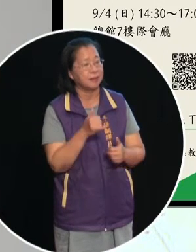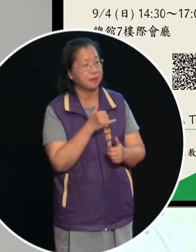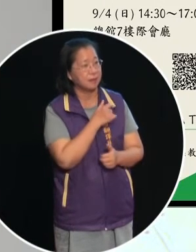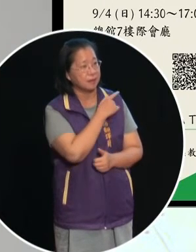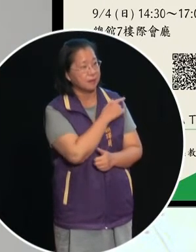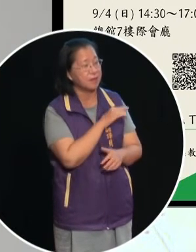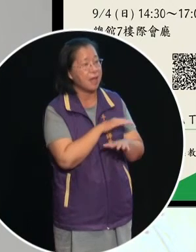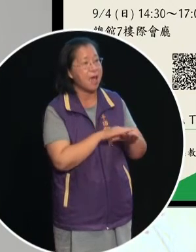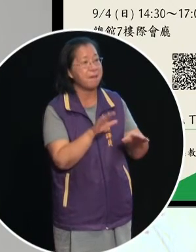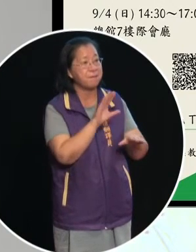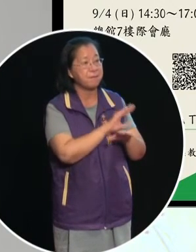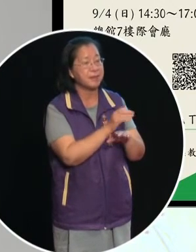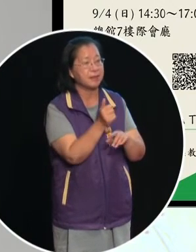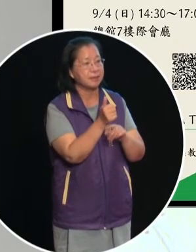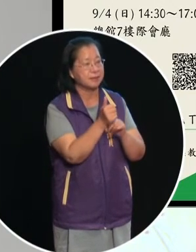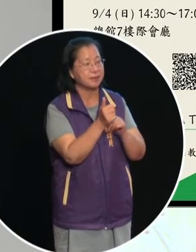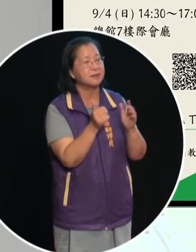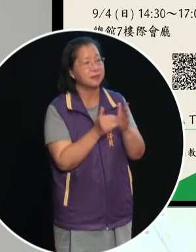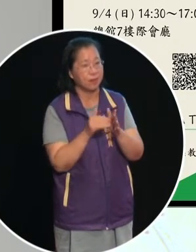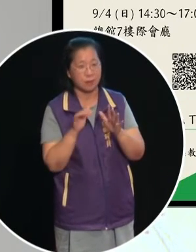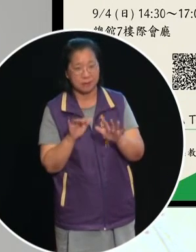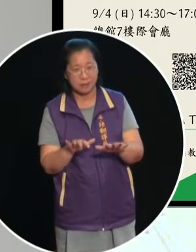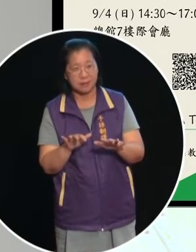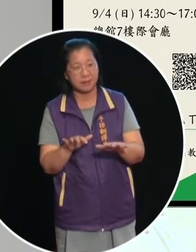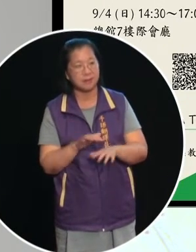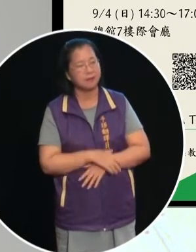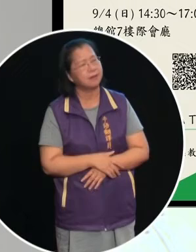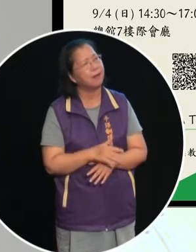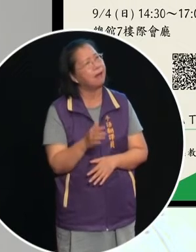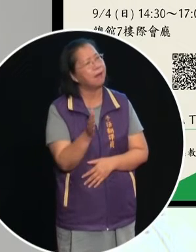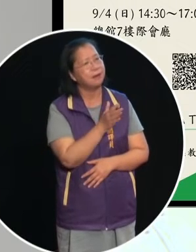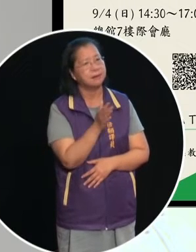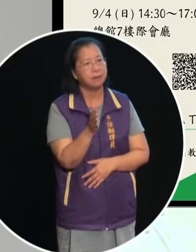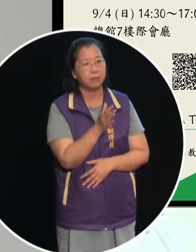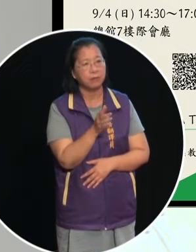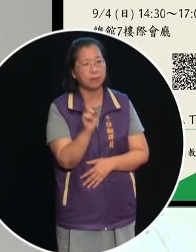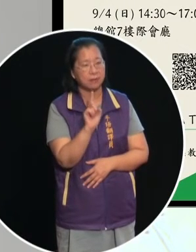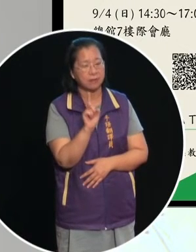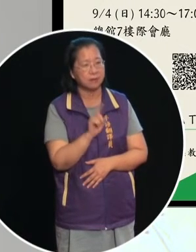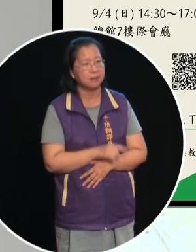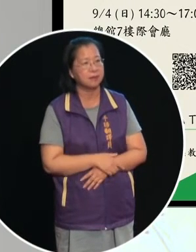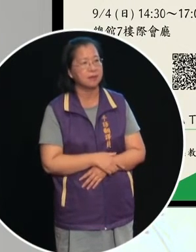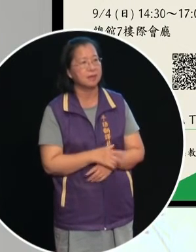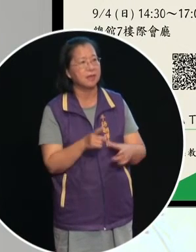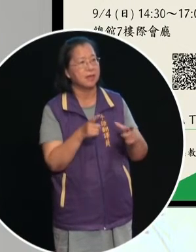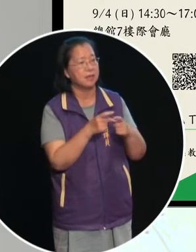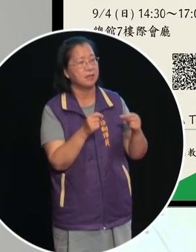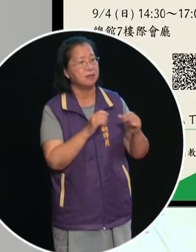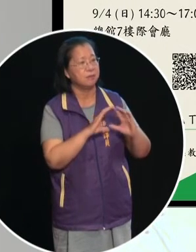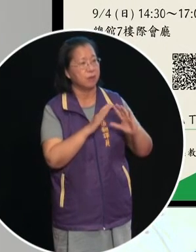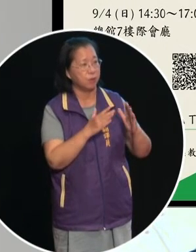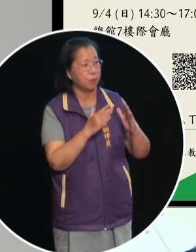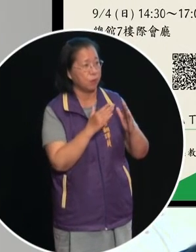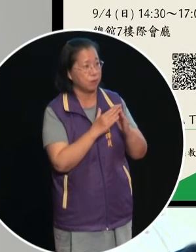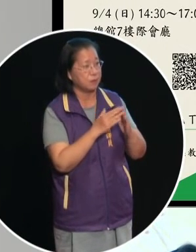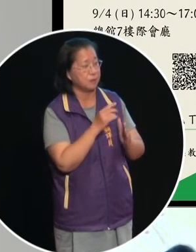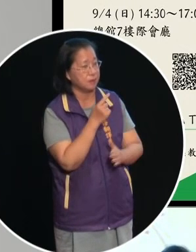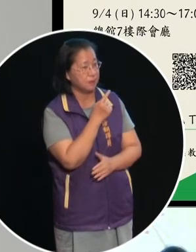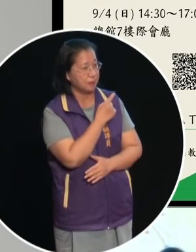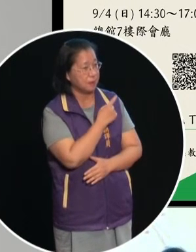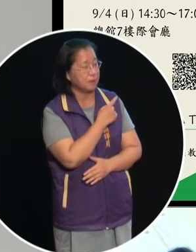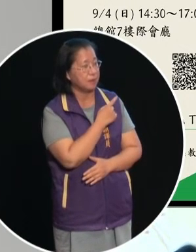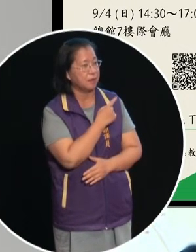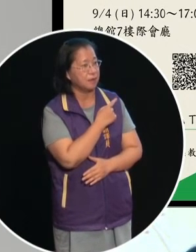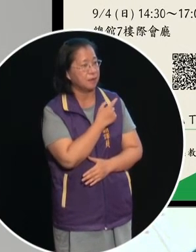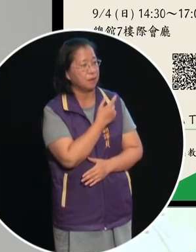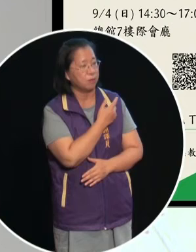岸田先生，到现在已经差不多变成日本的国家政策。不管是